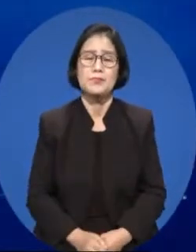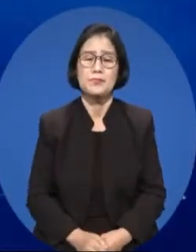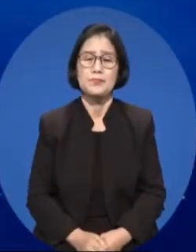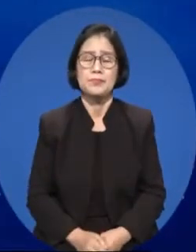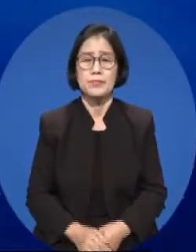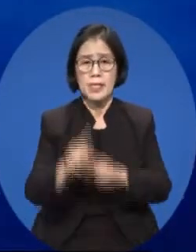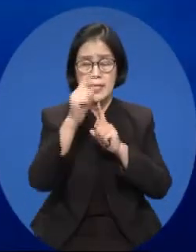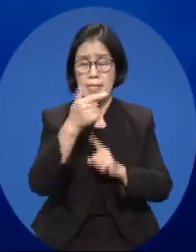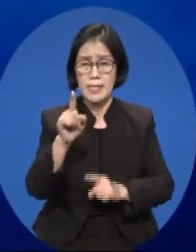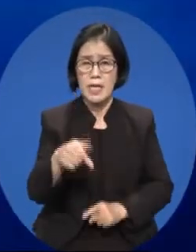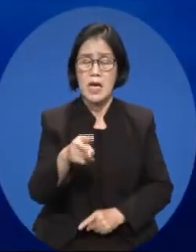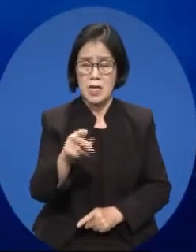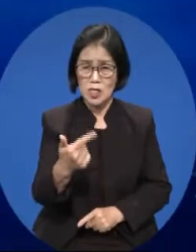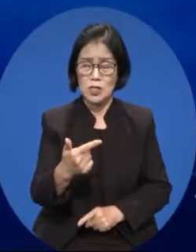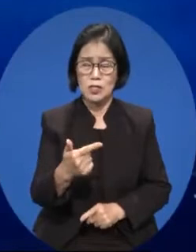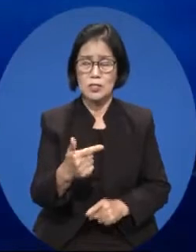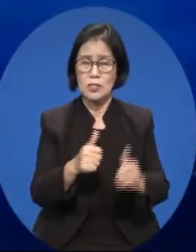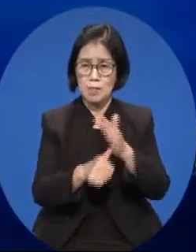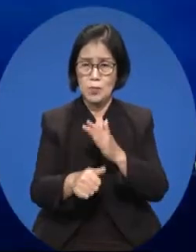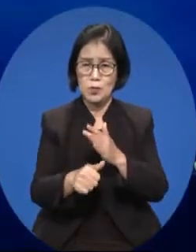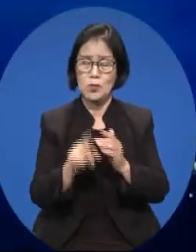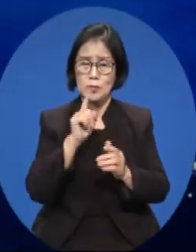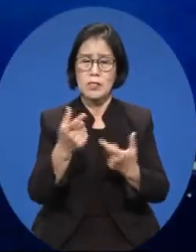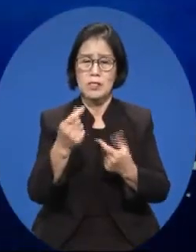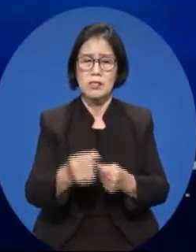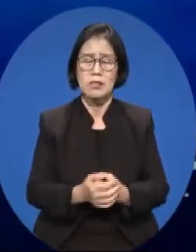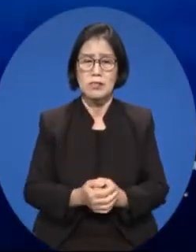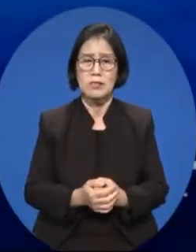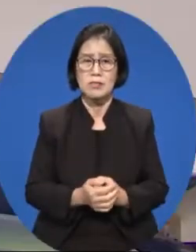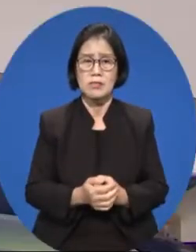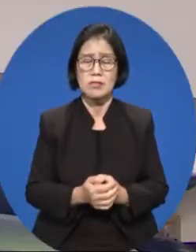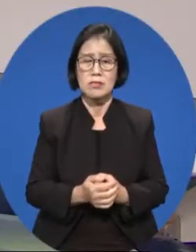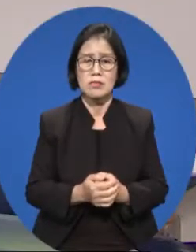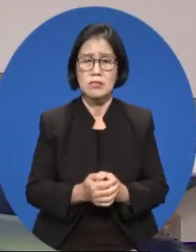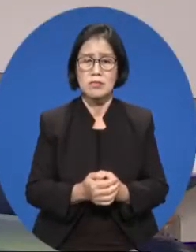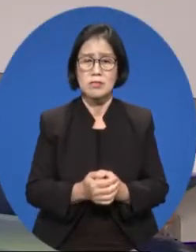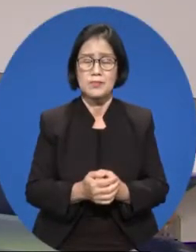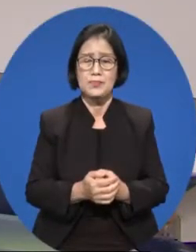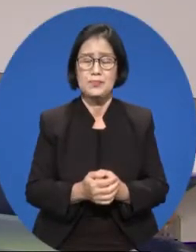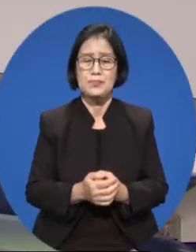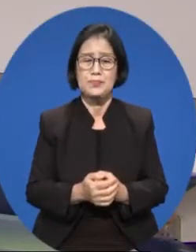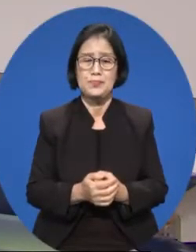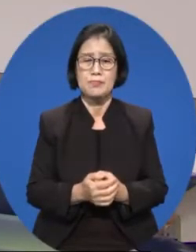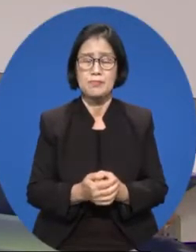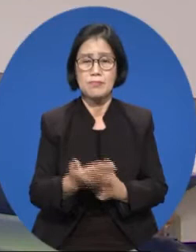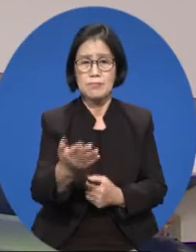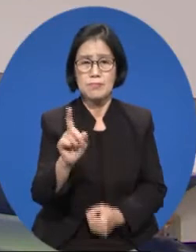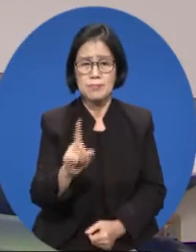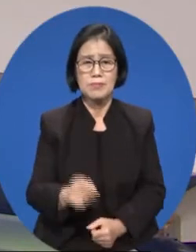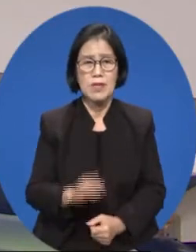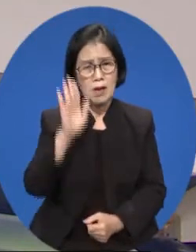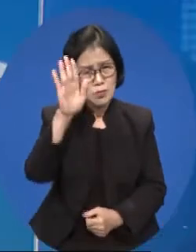이낙연 전 대표 되요 이 부분을 파고 들고 있긴한데 통로가 니모 시계는 어떤 변수들이 있을까요 쓸모 앞으로 미래를